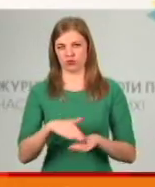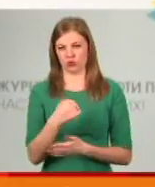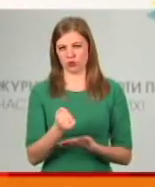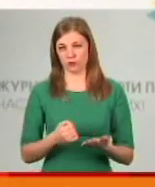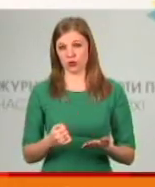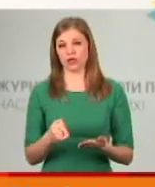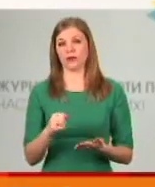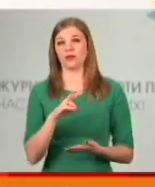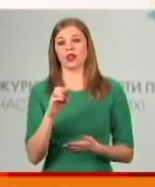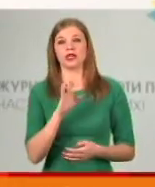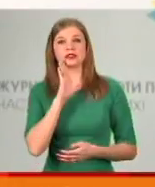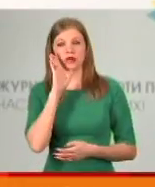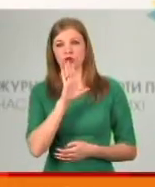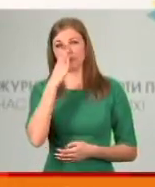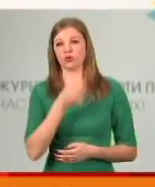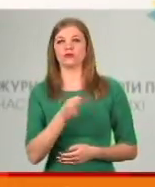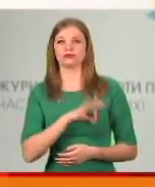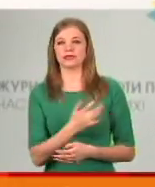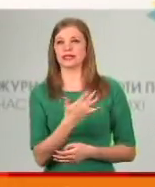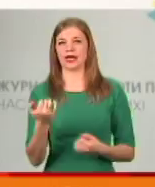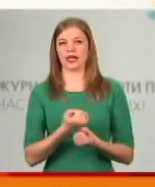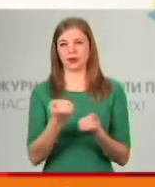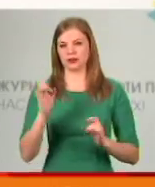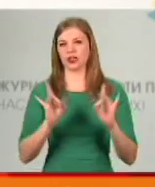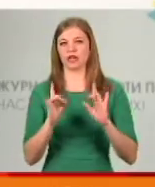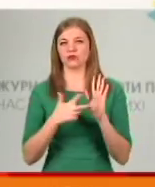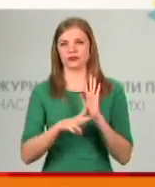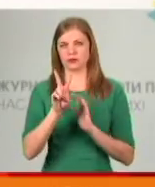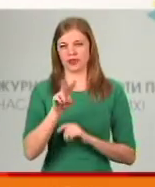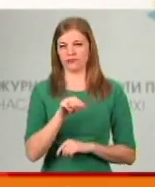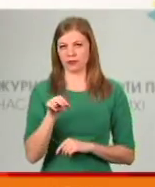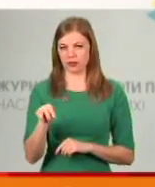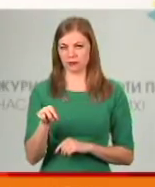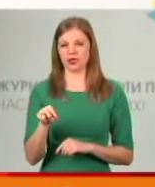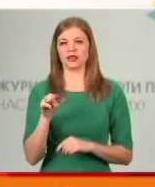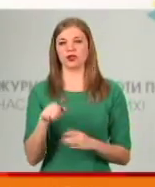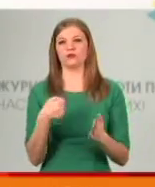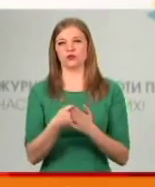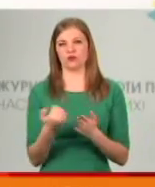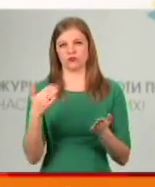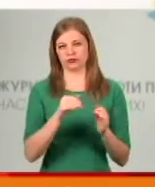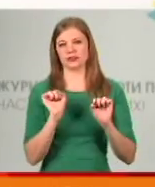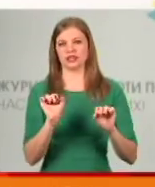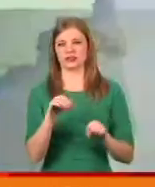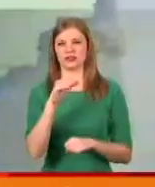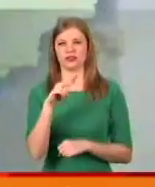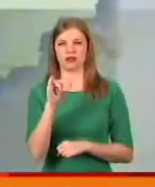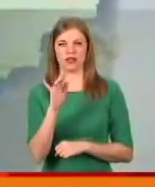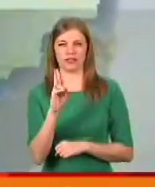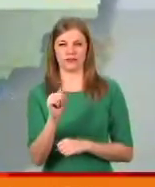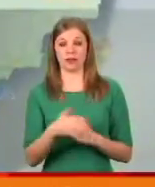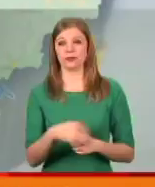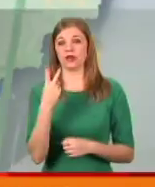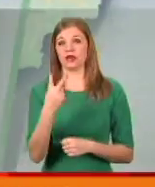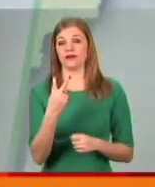озброєння. Проте зранку ворог випустив декілька мін калібру 82 мм в бік захисників Талаківки.